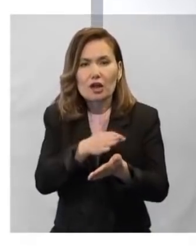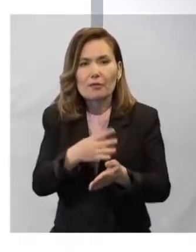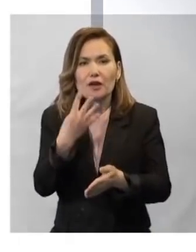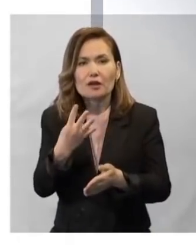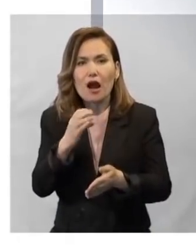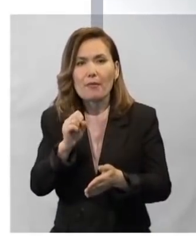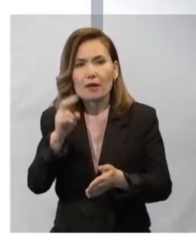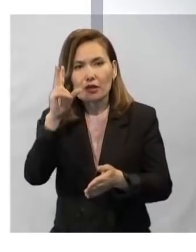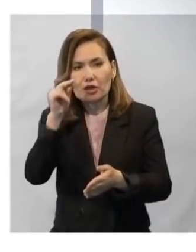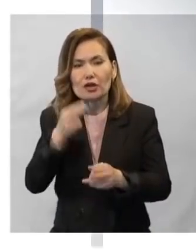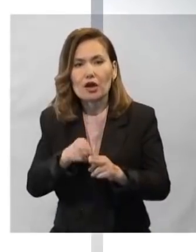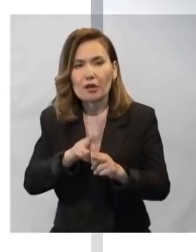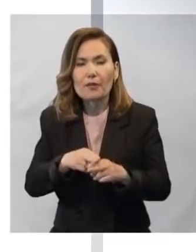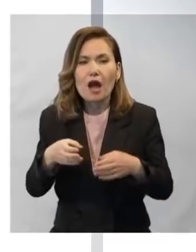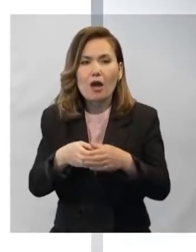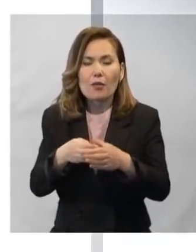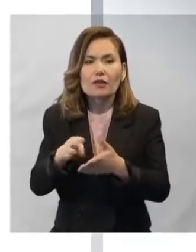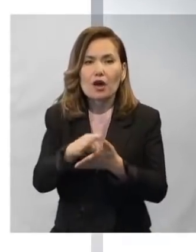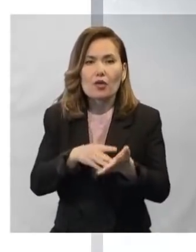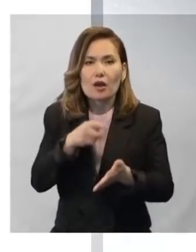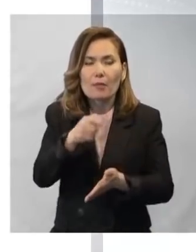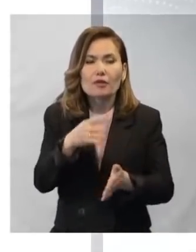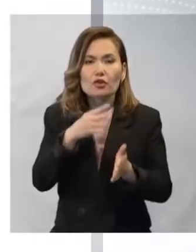4 сәуірдегі жағдай бойынша ведомство өтініштердің